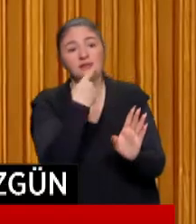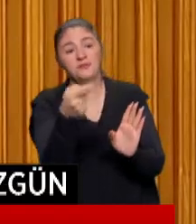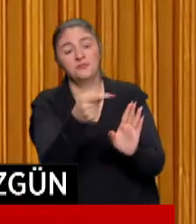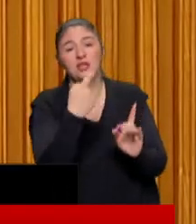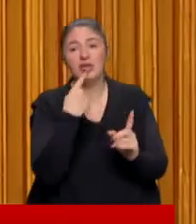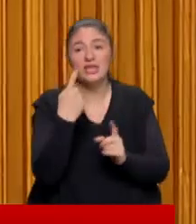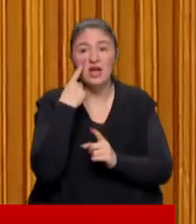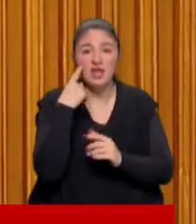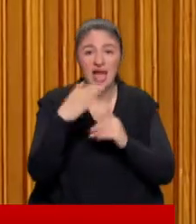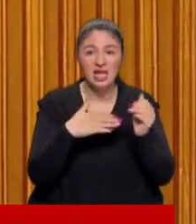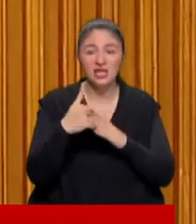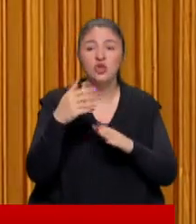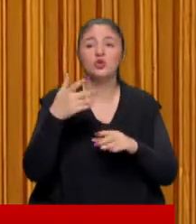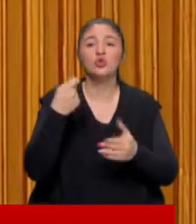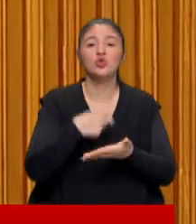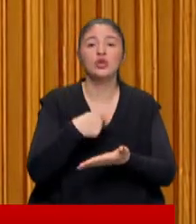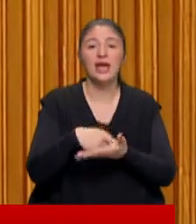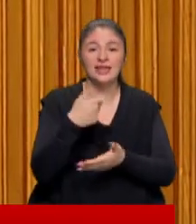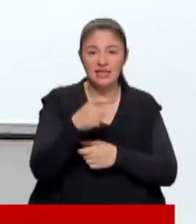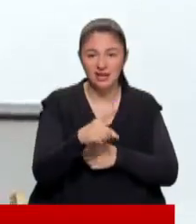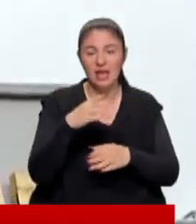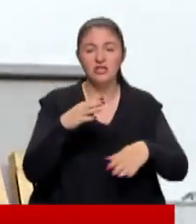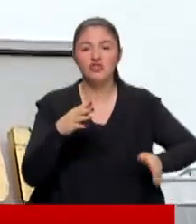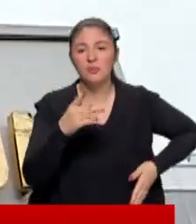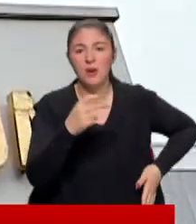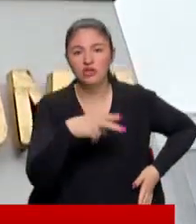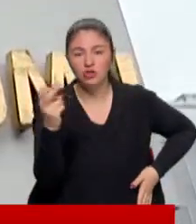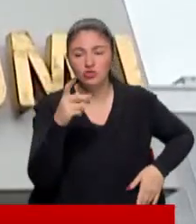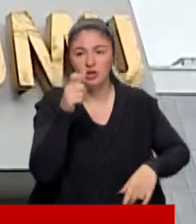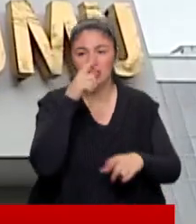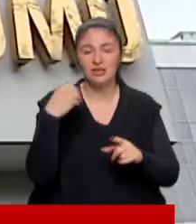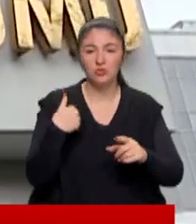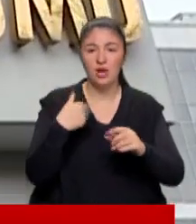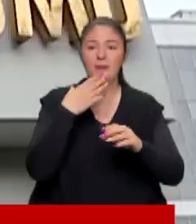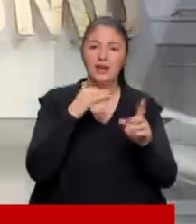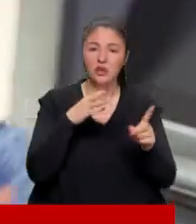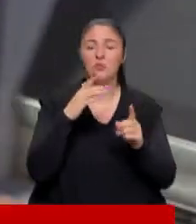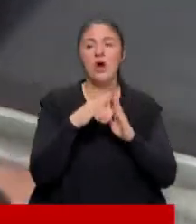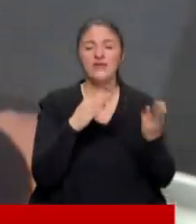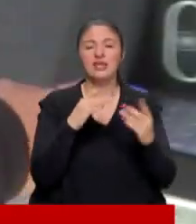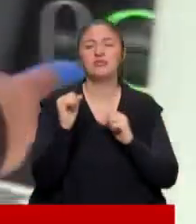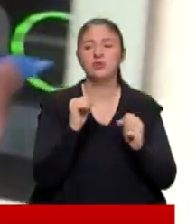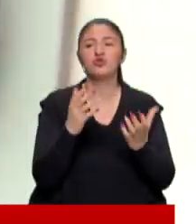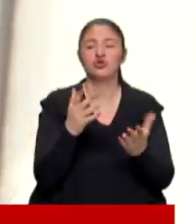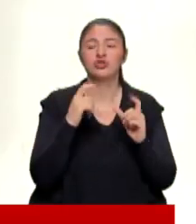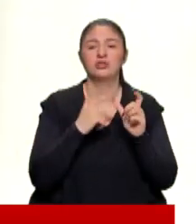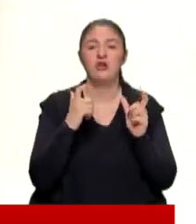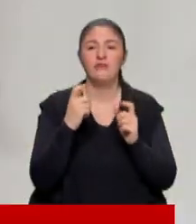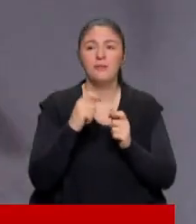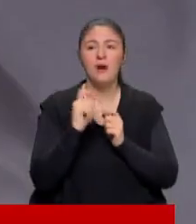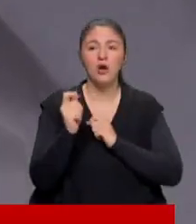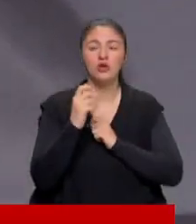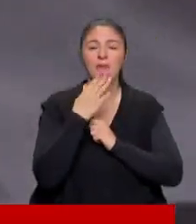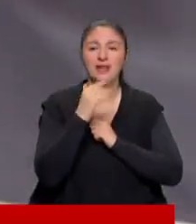eliyle ücretlinin cebinden para çalınıyor. TÜİK'in enflasyon hesabına emekli de muhalefet de tepkili. Çünkü SSK ve